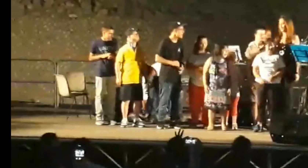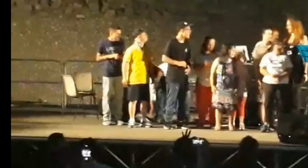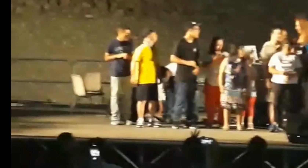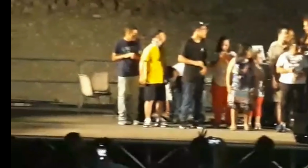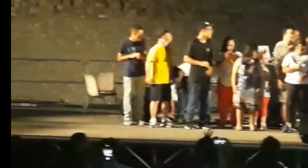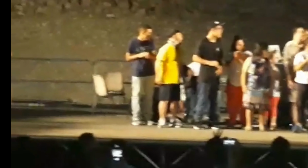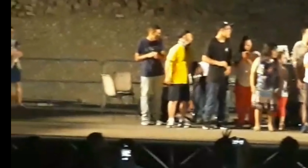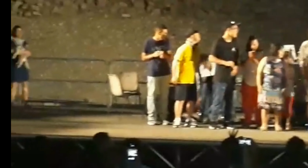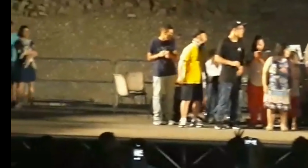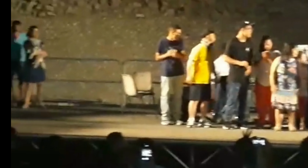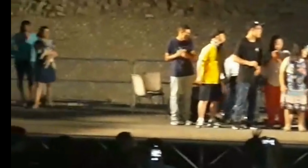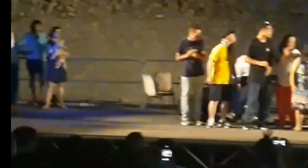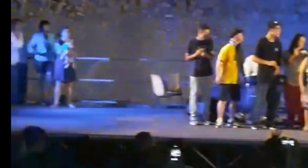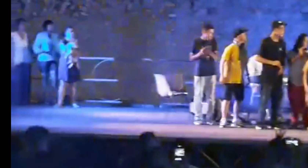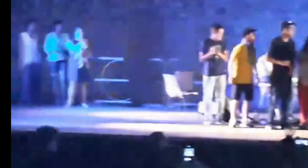1, 2, 3, 4.